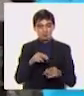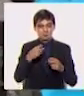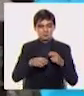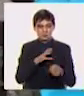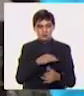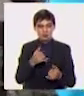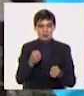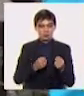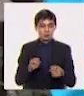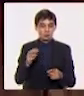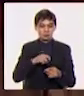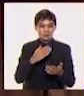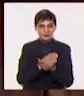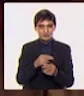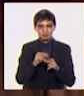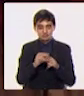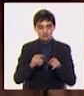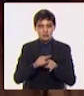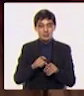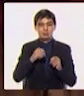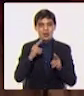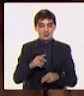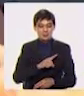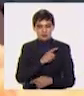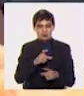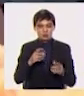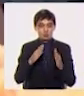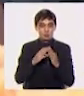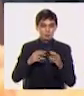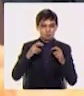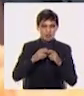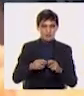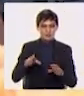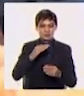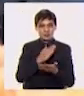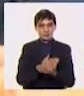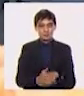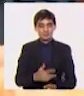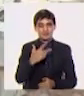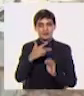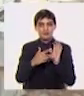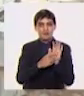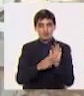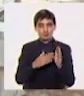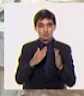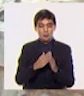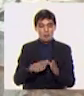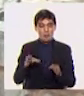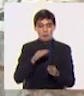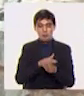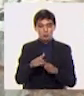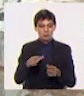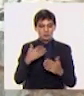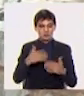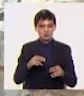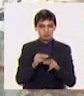көліктер қатынай бастапты. Арнайы шақырылған мамандар тұрғын үйлерге келген залалды зерделеді деді. 38 үй толығымен жарамсыз,